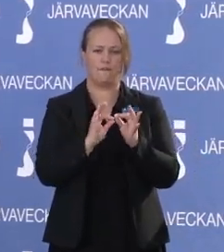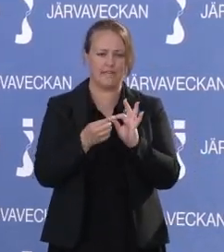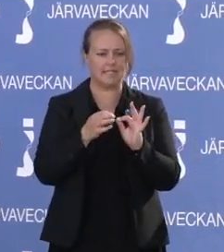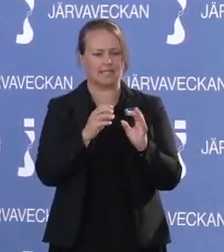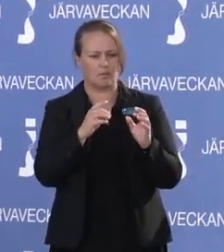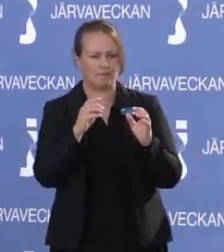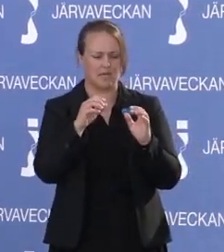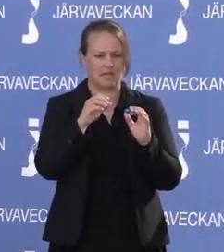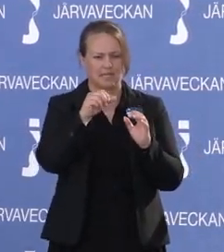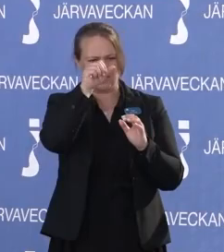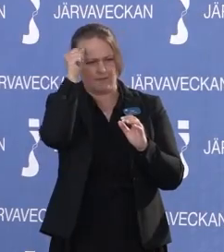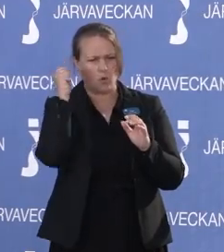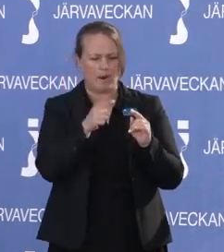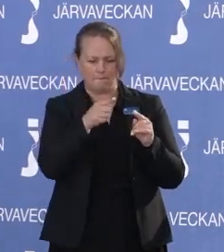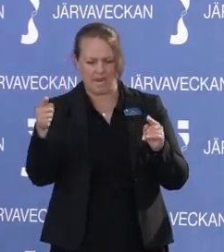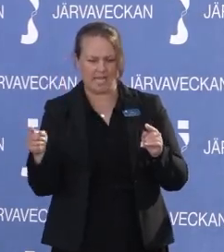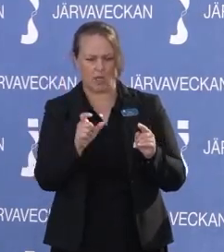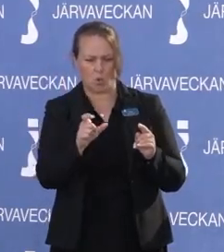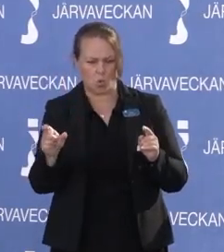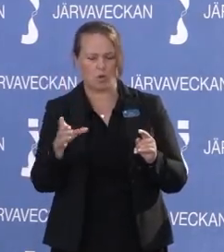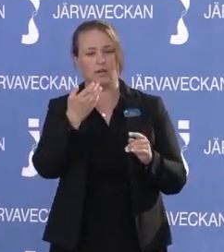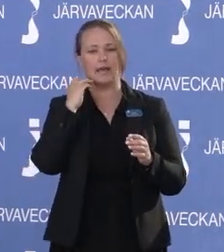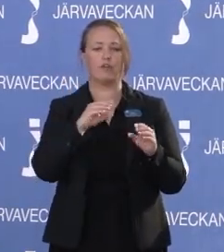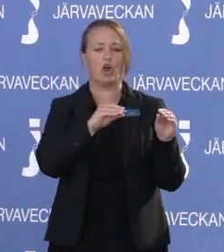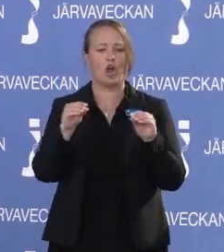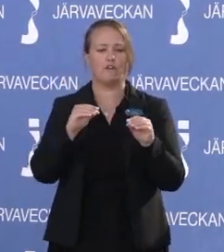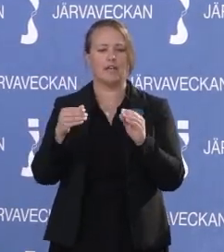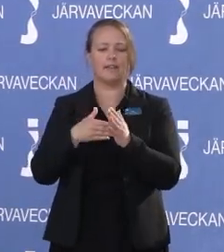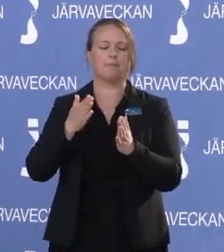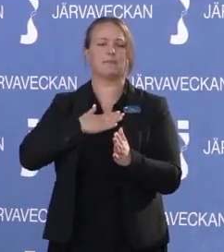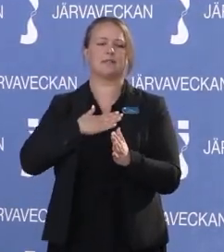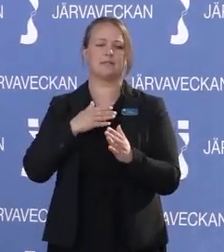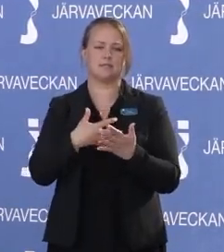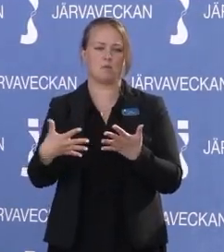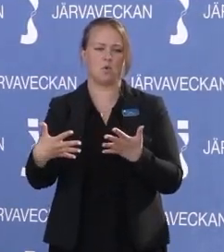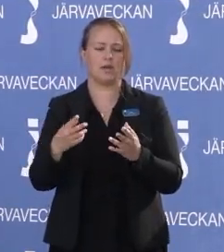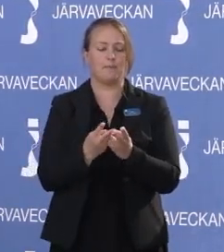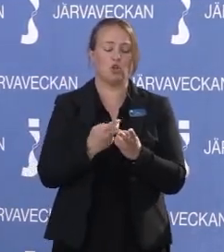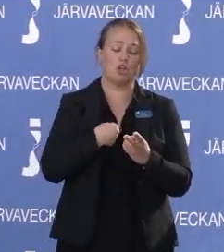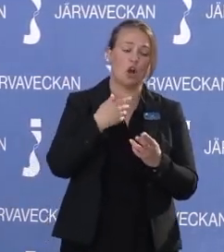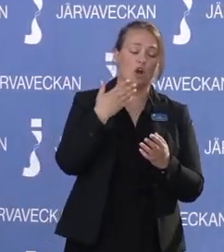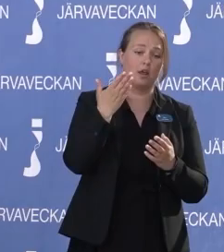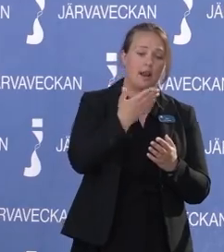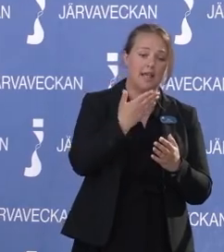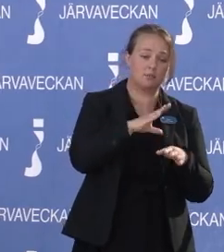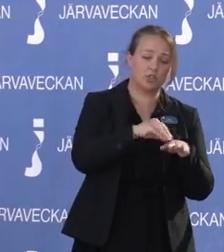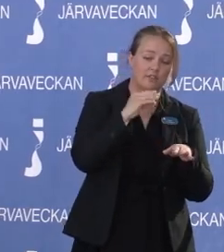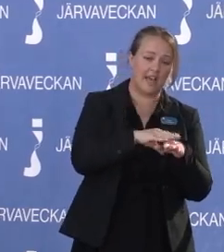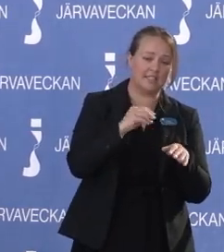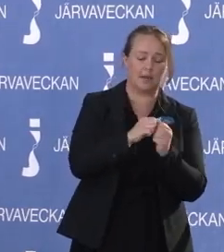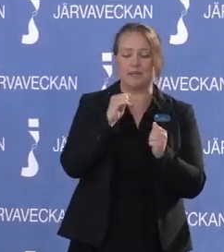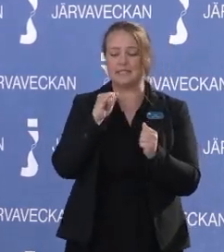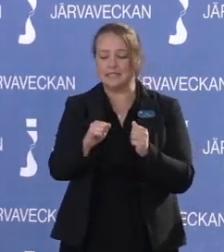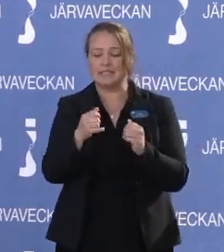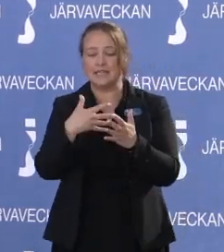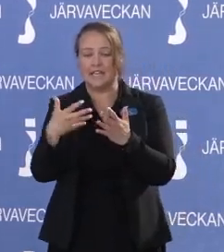Och så får man dem översatt till sitt språk. Så man läser på svenska, men man får direkt hjälp i texterna. Och